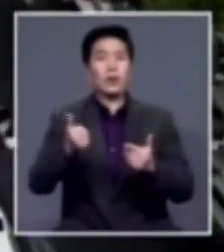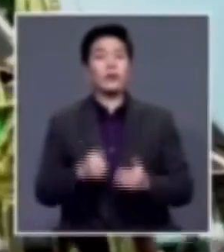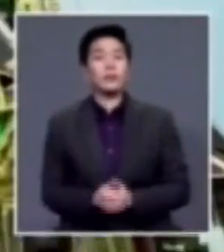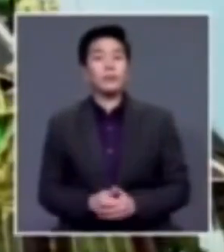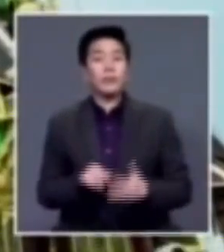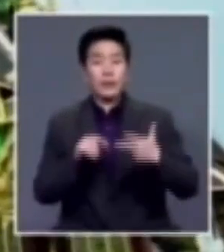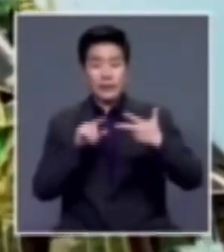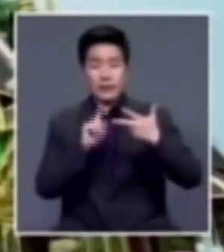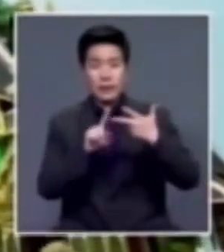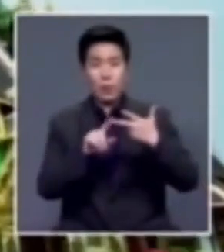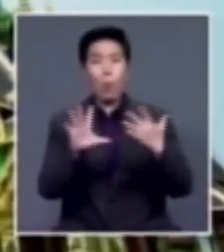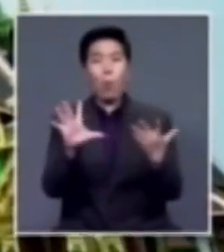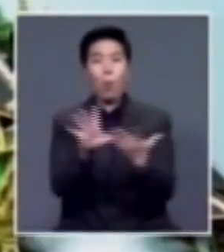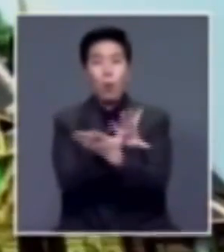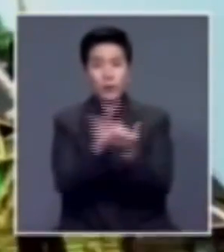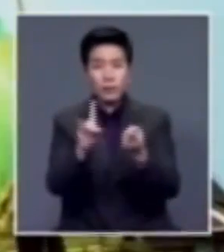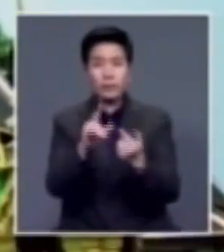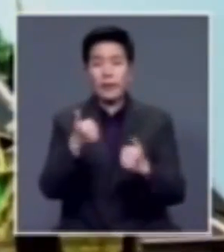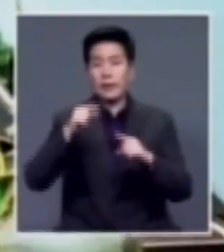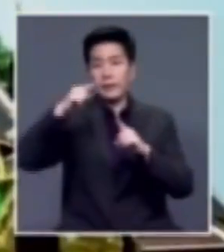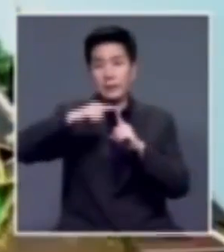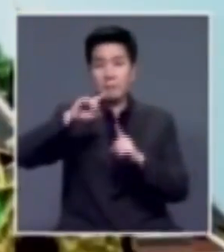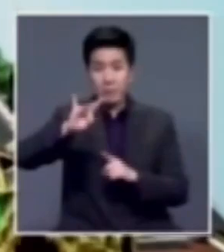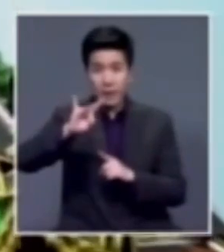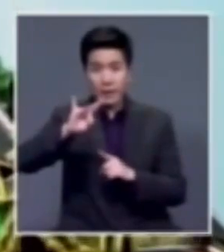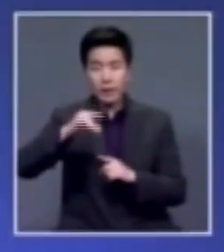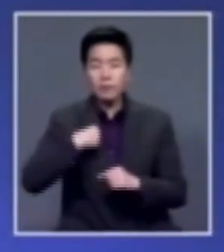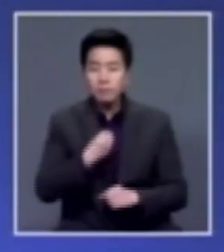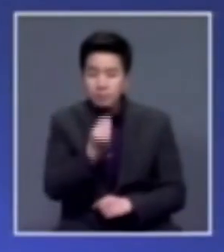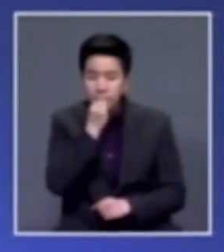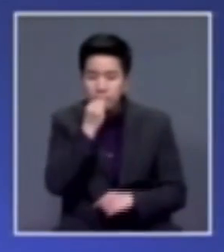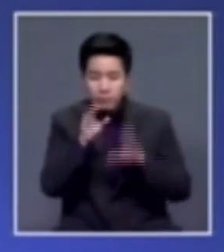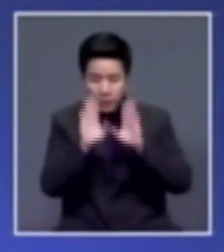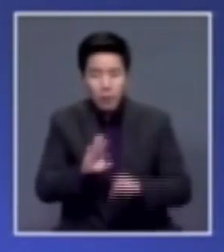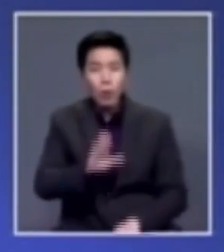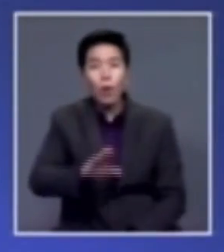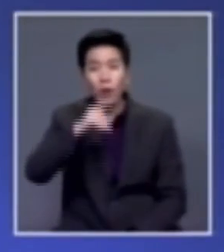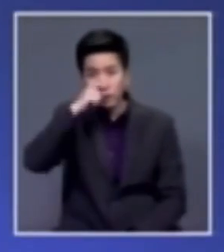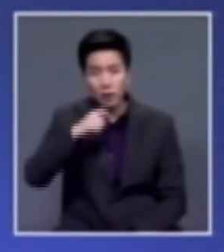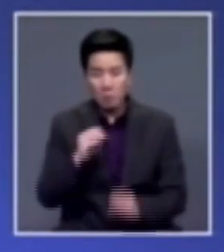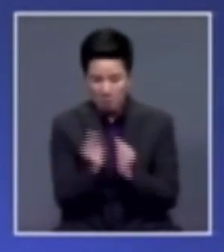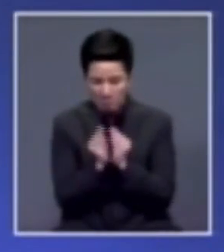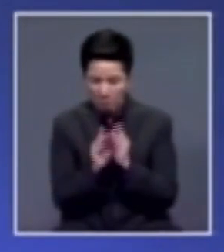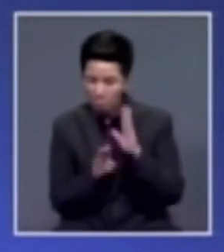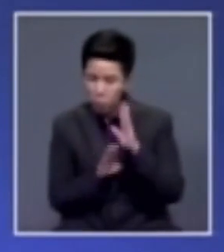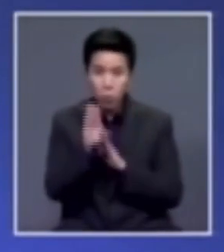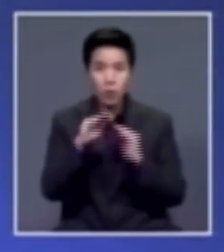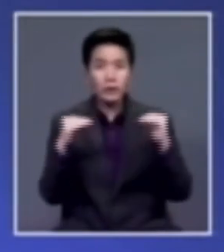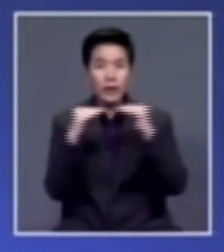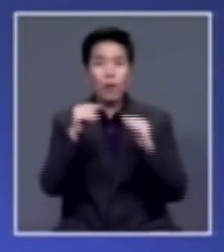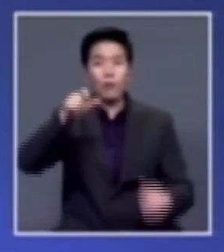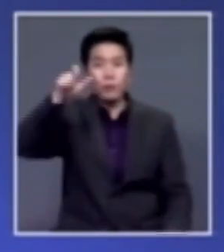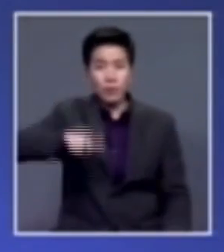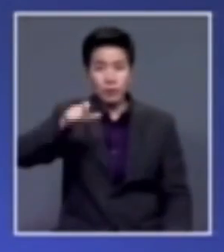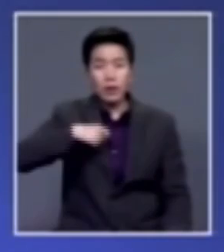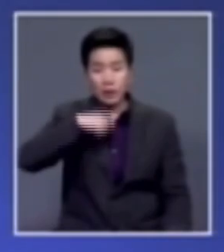ได้และ3ด้านมรดกทางวัฒนธรรมไทยเราได้อันดับที่8โดยเฉพาะด้านอาหารที่ประเทศไทยของเราได้คะแนนสูงเท่ากับประเทศฝรั่งเศสเพ